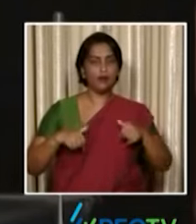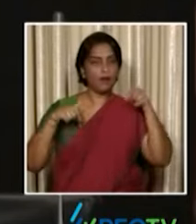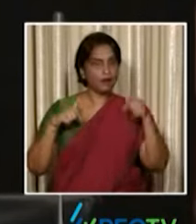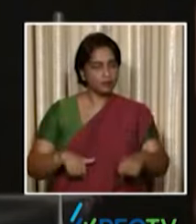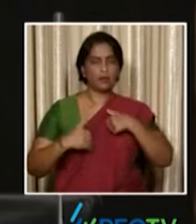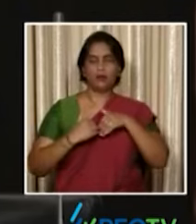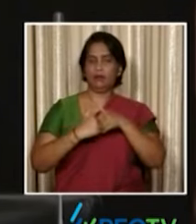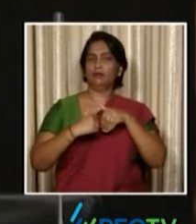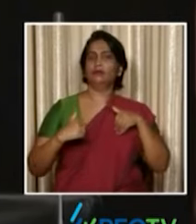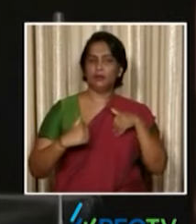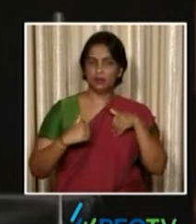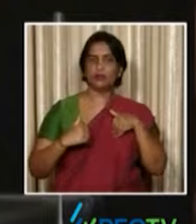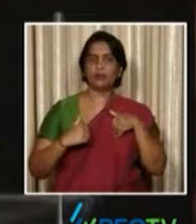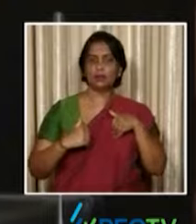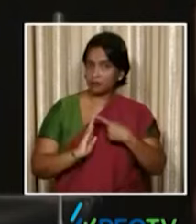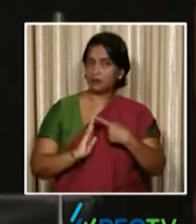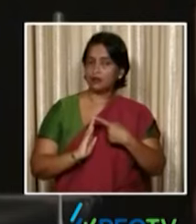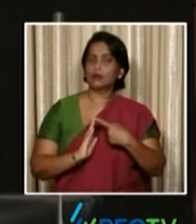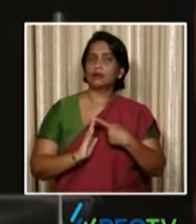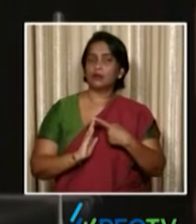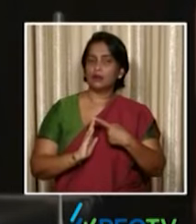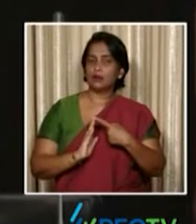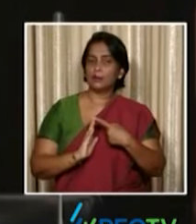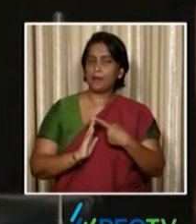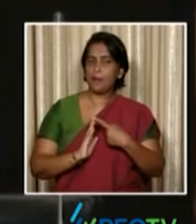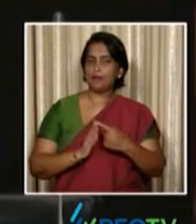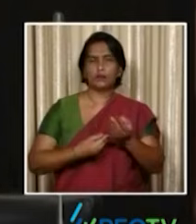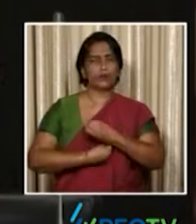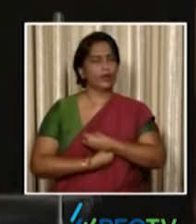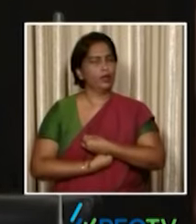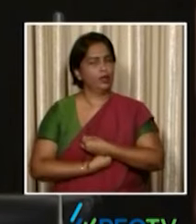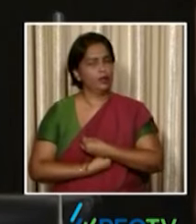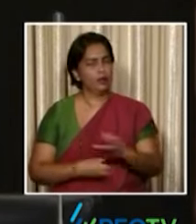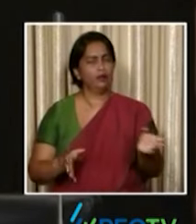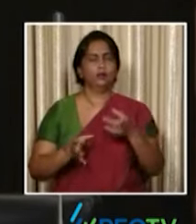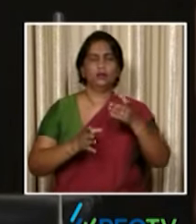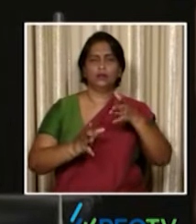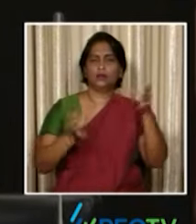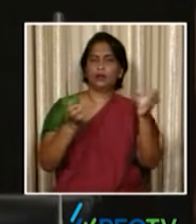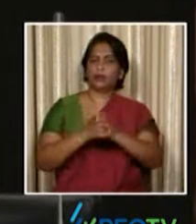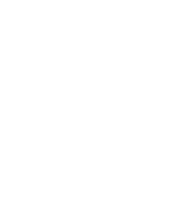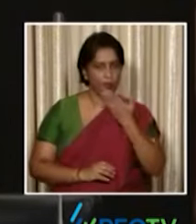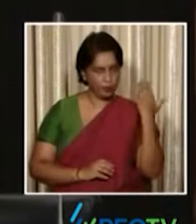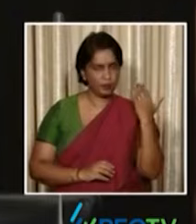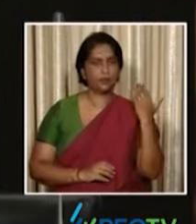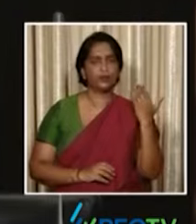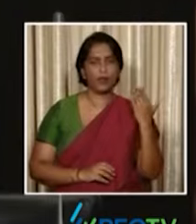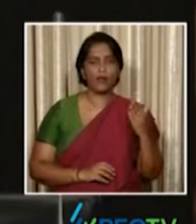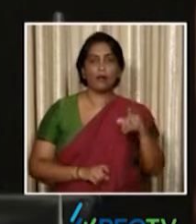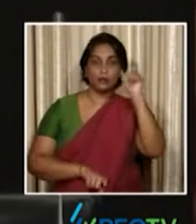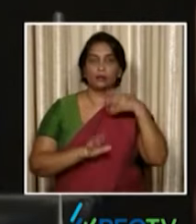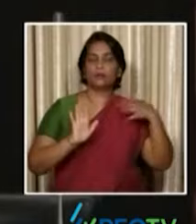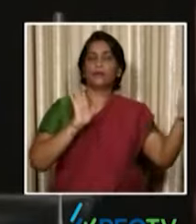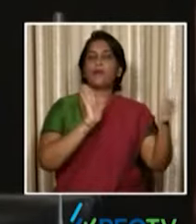මම ස්වාධීනව මේ රටේ මේ විනාශකාරී කණ්ඩායම පරාජයට පත් කරන්න පුළුවන් අයත් එක්කලා